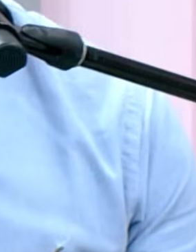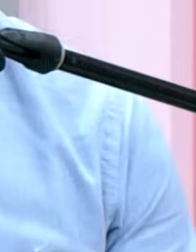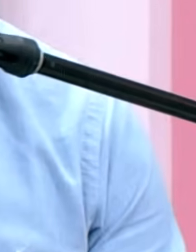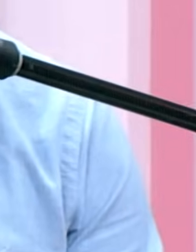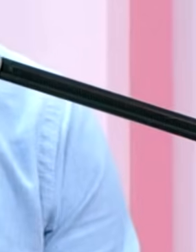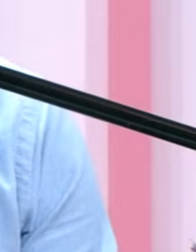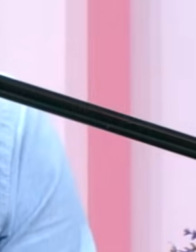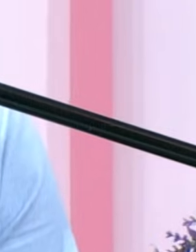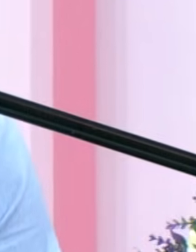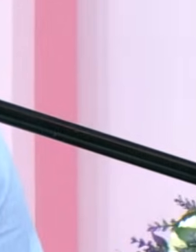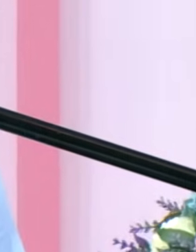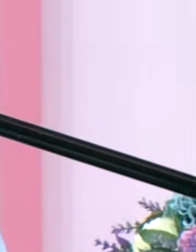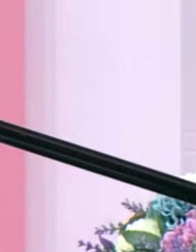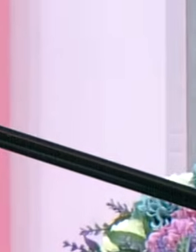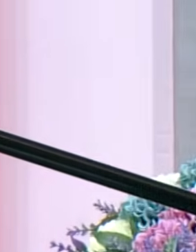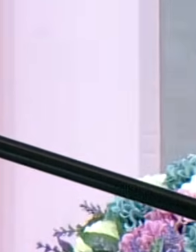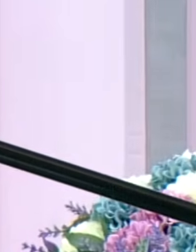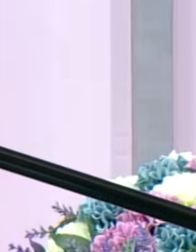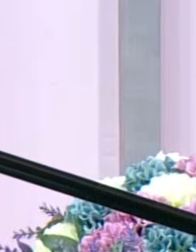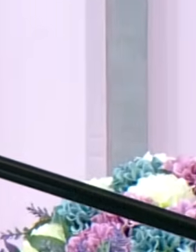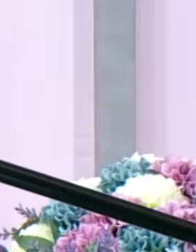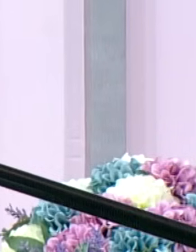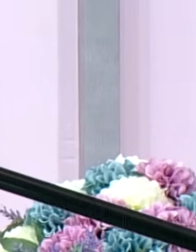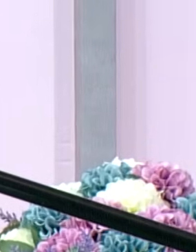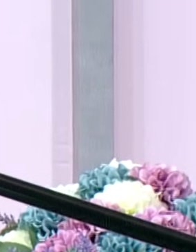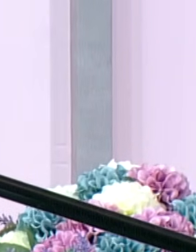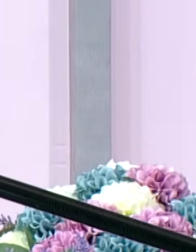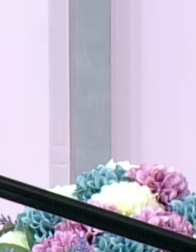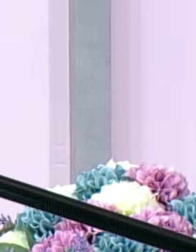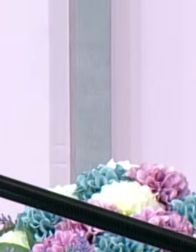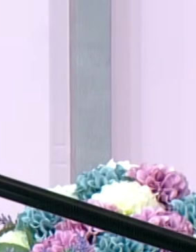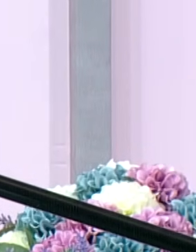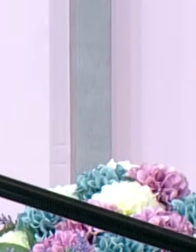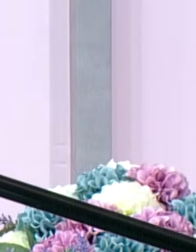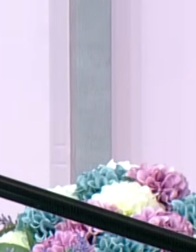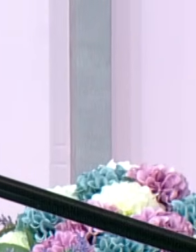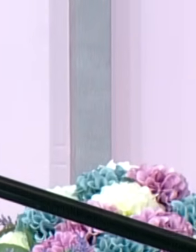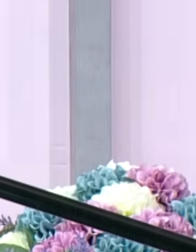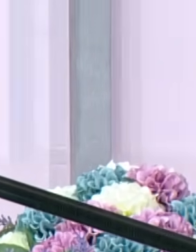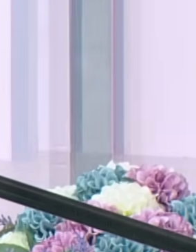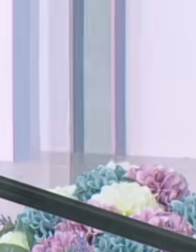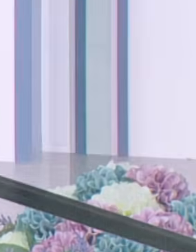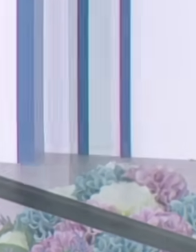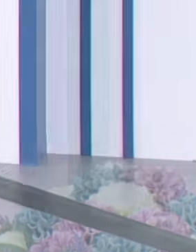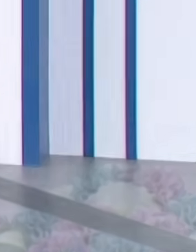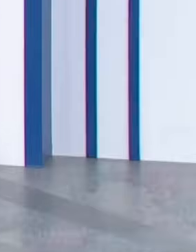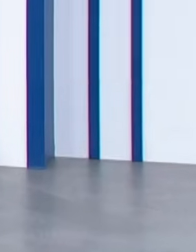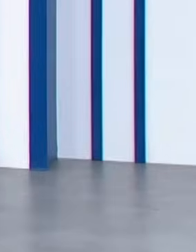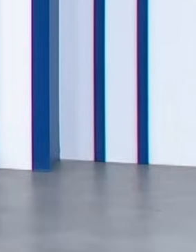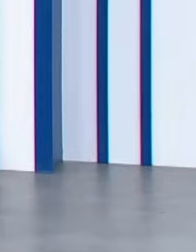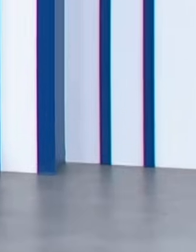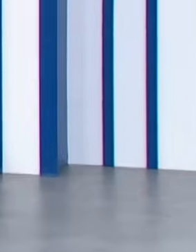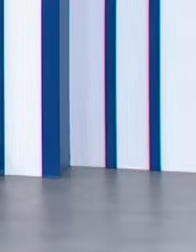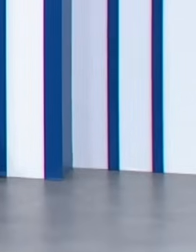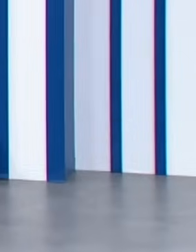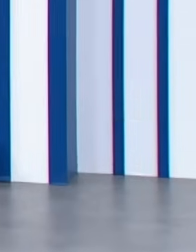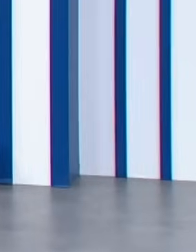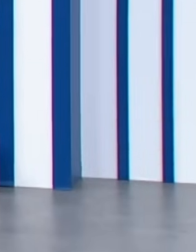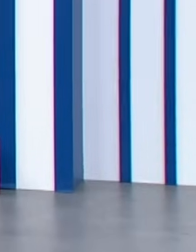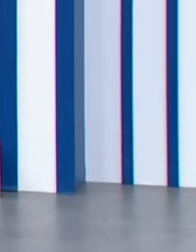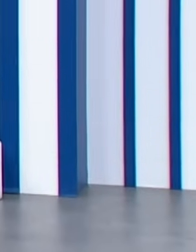나의이 시간 나의 모든 것을 죽게